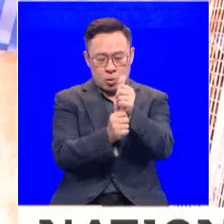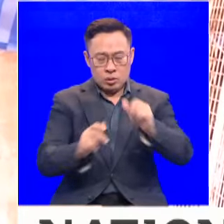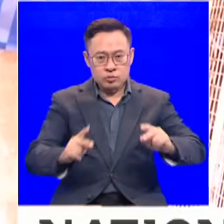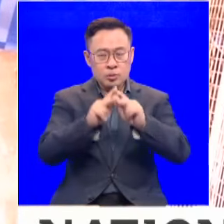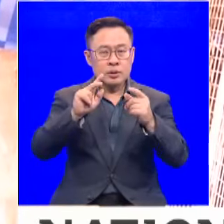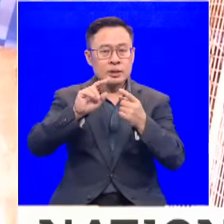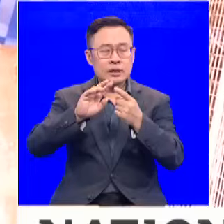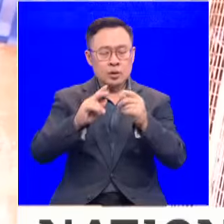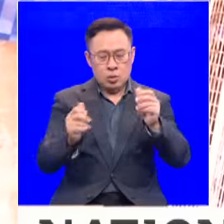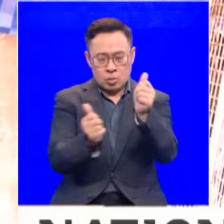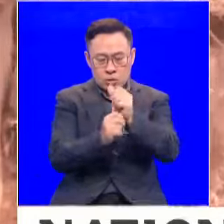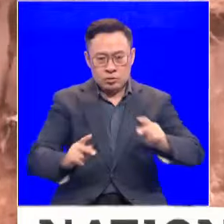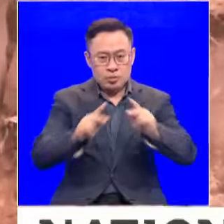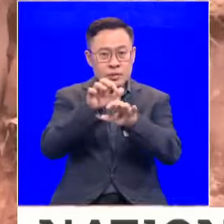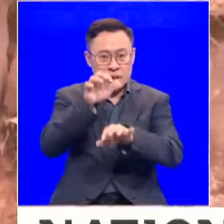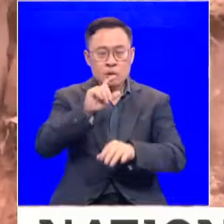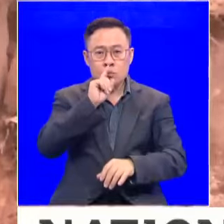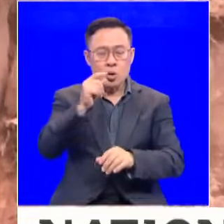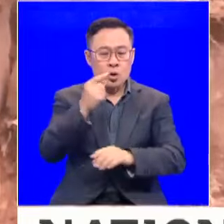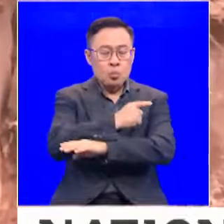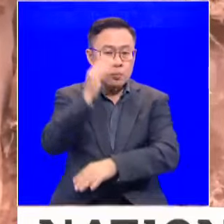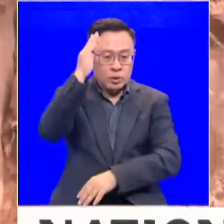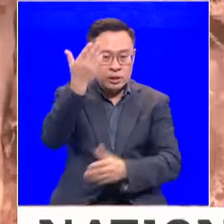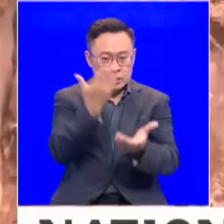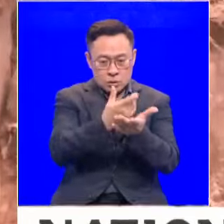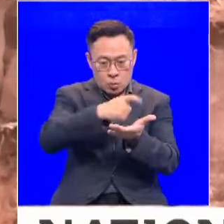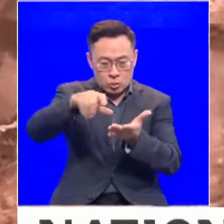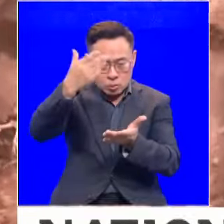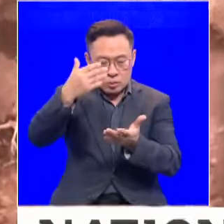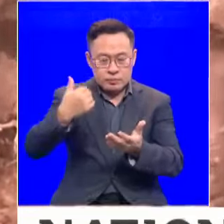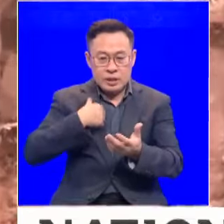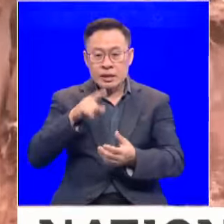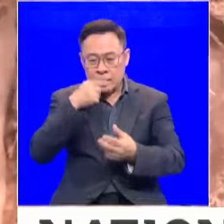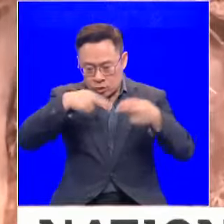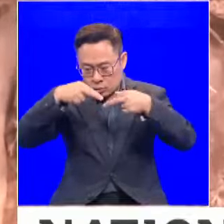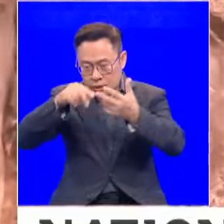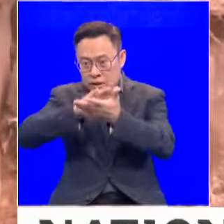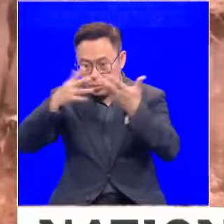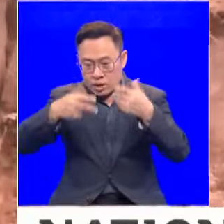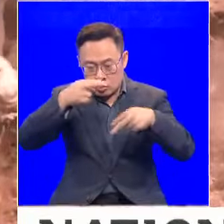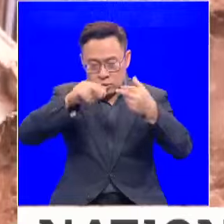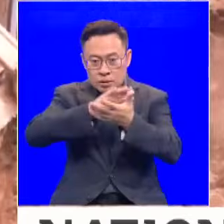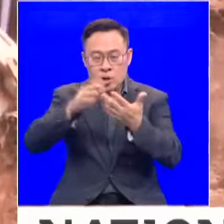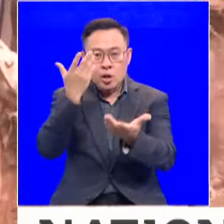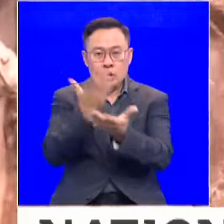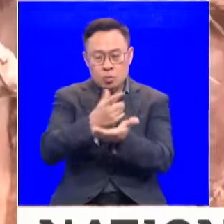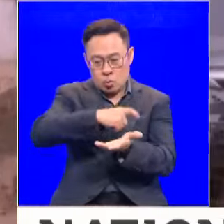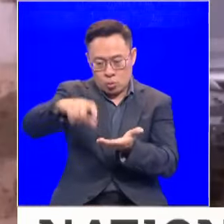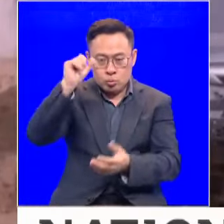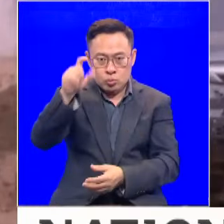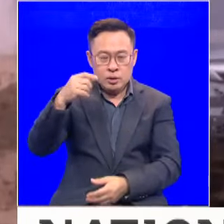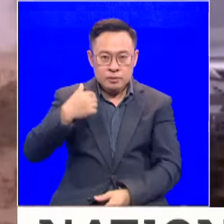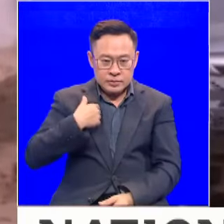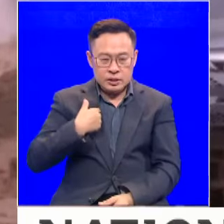แรกในวันพรุ่งนี้นะคะให้กับประชาชนบางส่วนที่จะได้รับเงินเยียวยาจากงบกลางได้ทันทีอันนี้เป็น